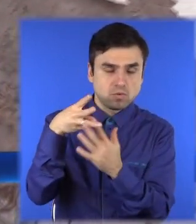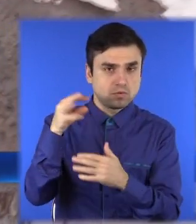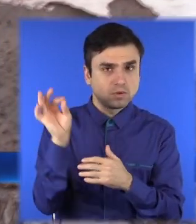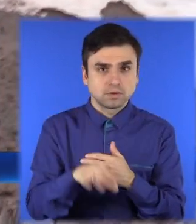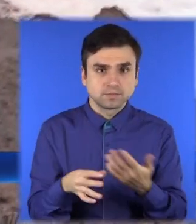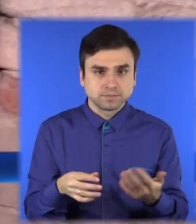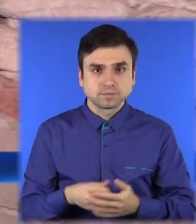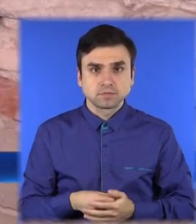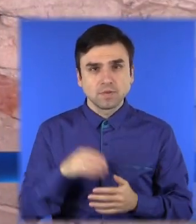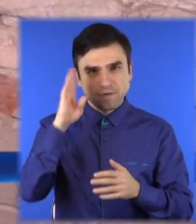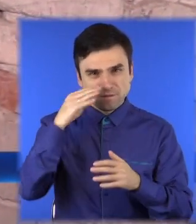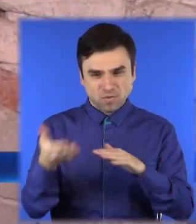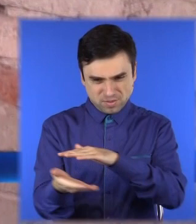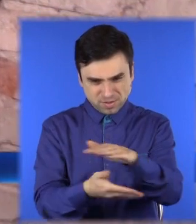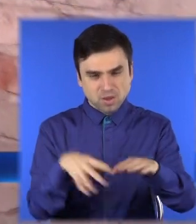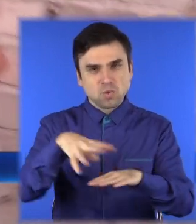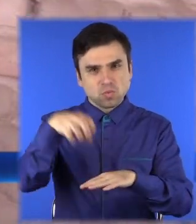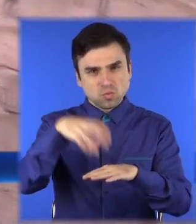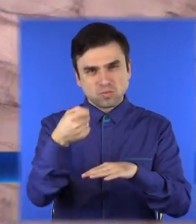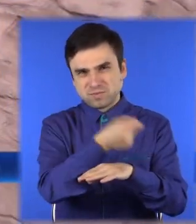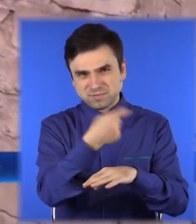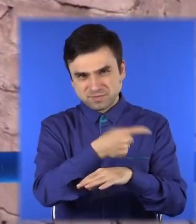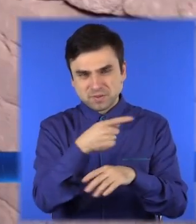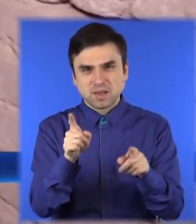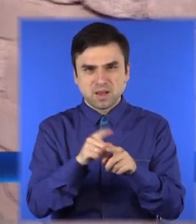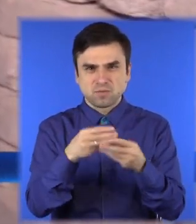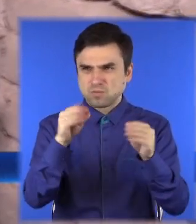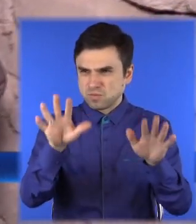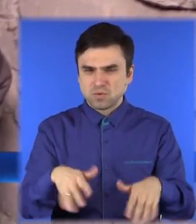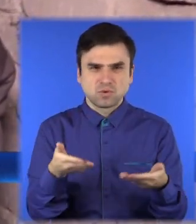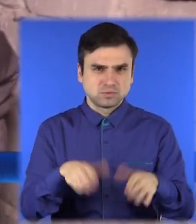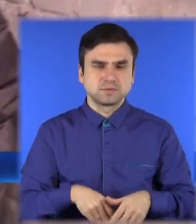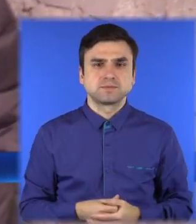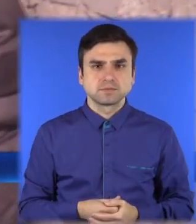вода та сліди від затоплення. Видно, от, по кирпичам, видиш?